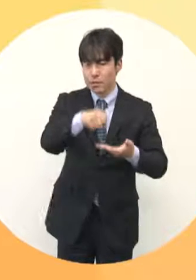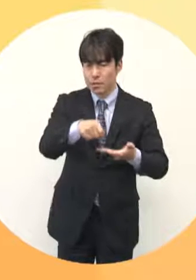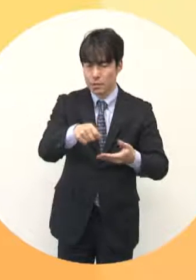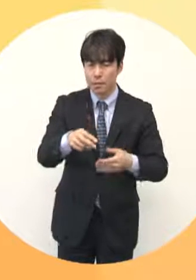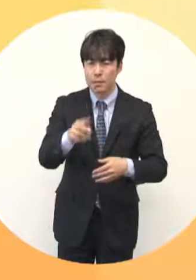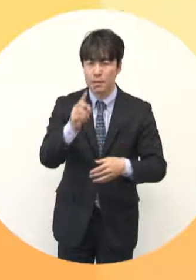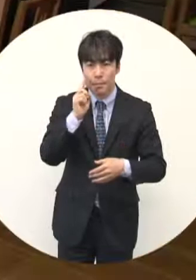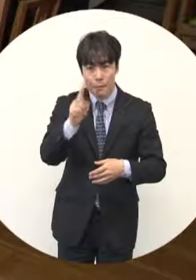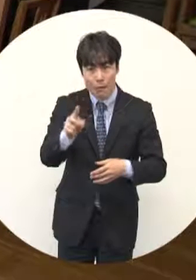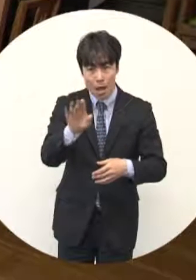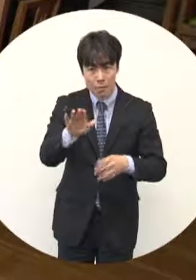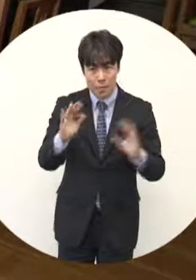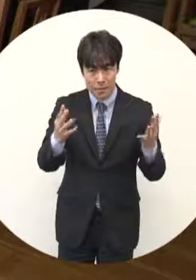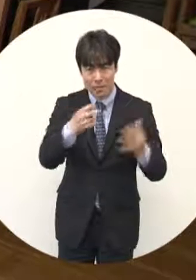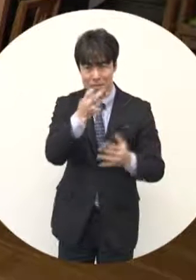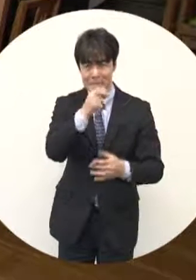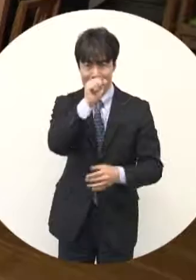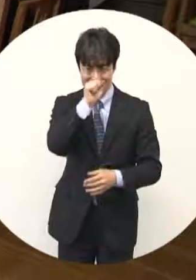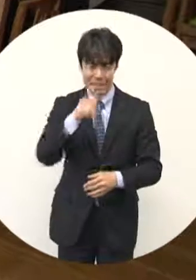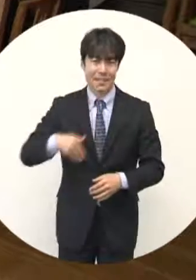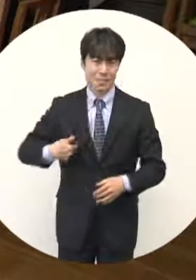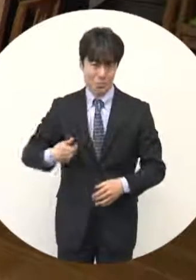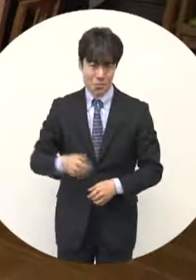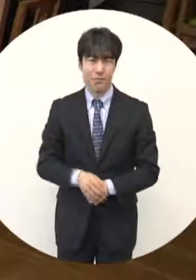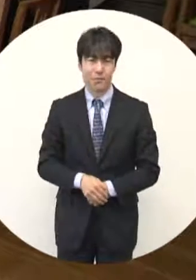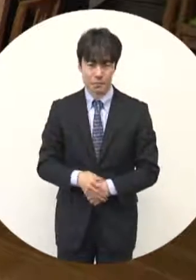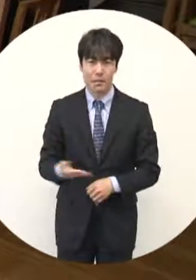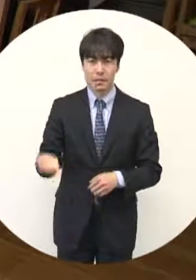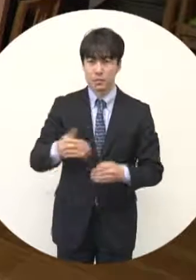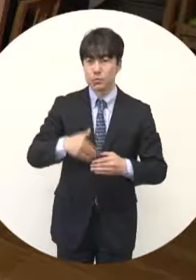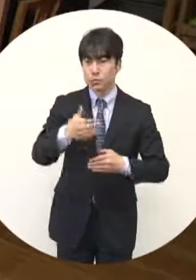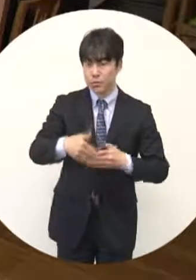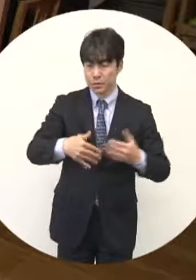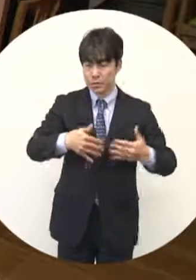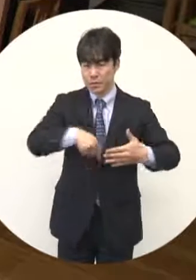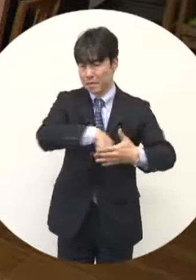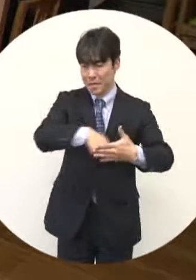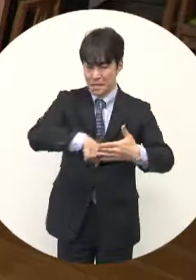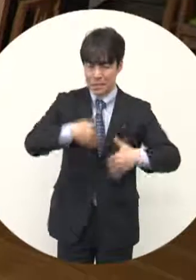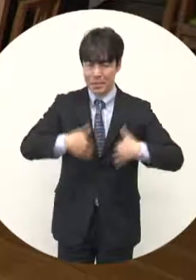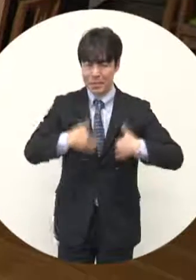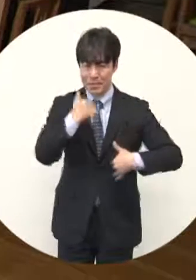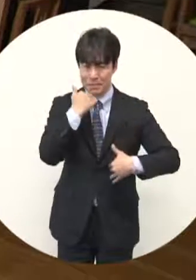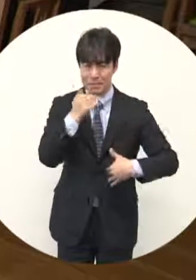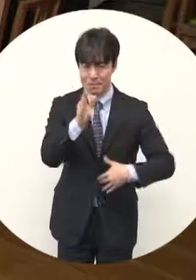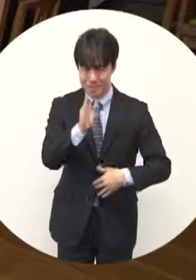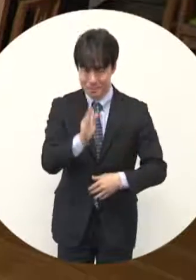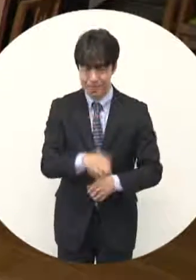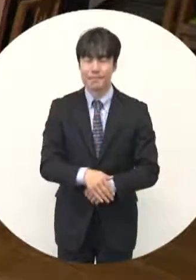れ。それでは次回のコシグルウォーカーをお楽しみに。